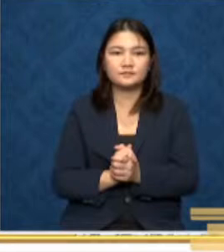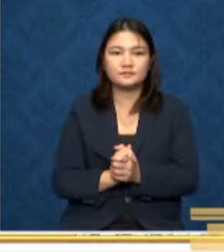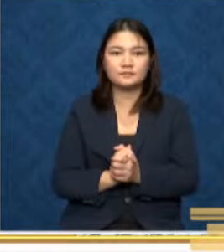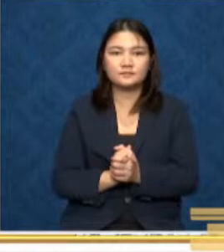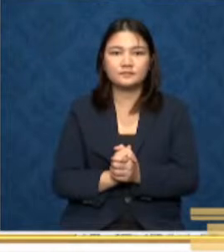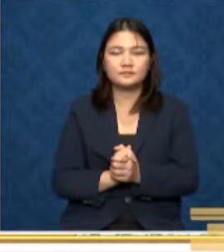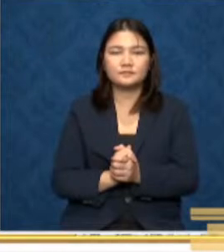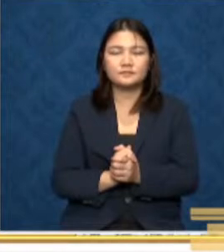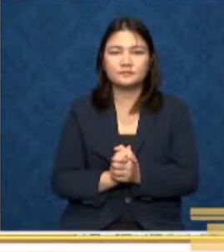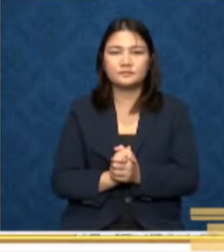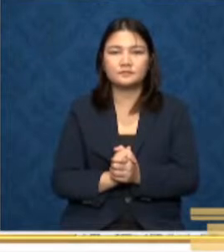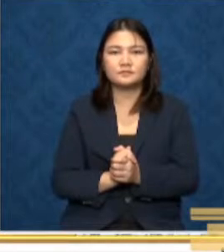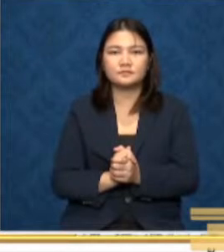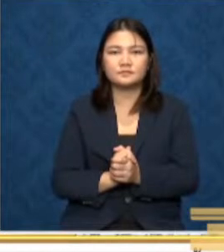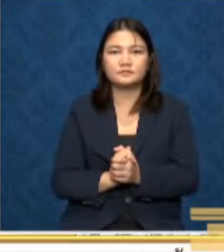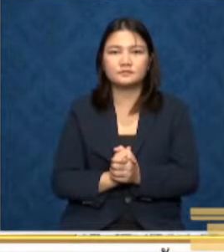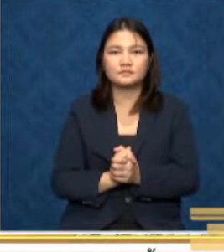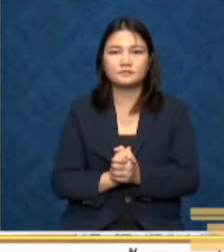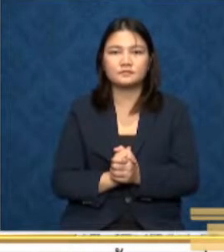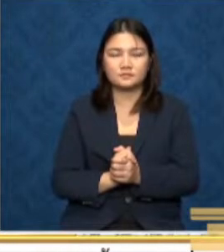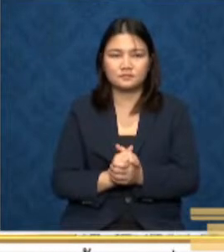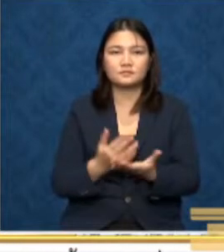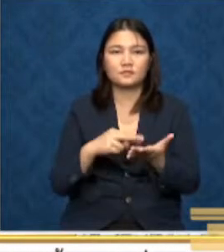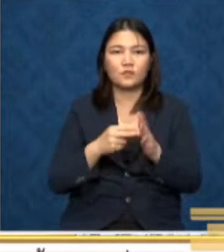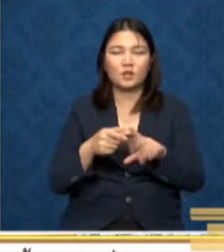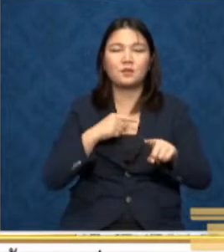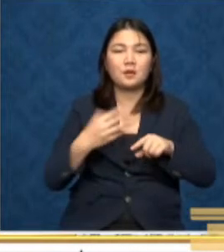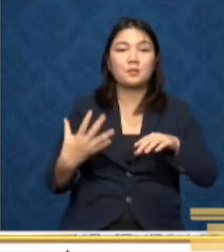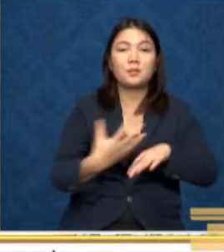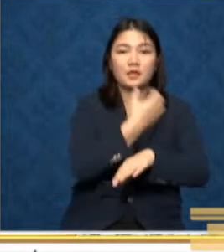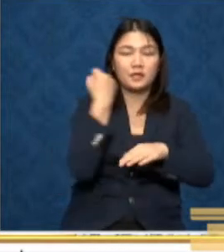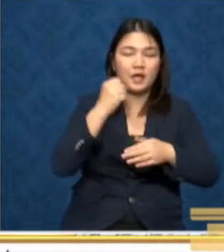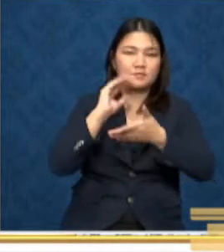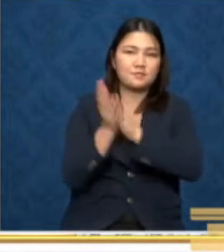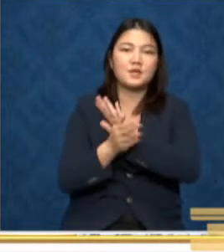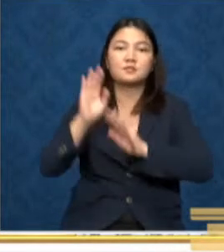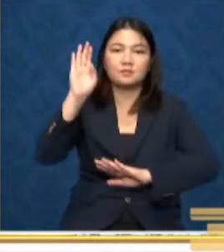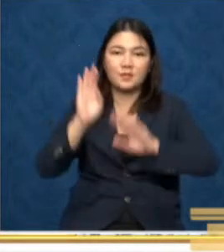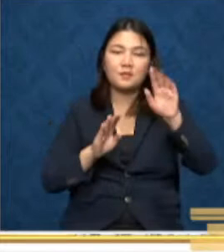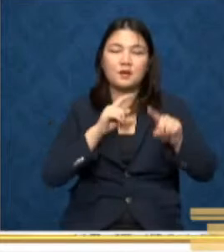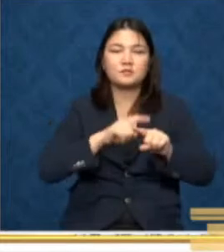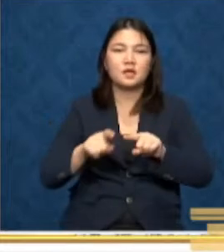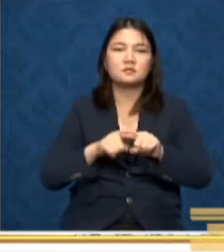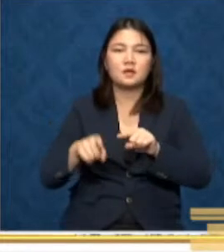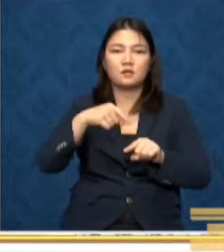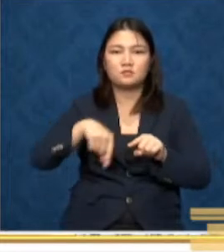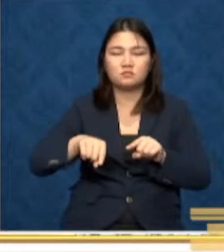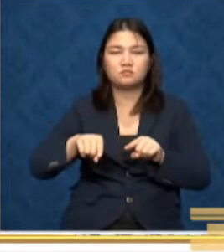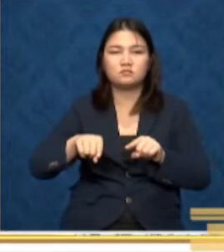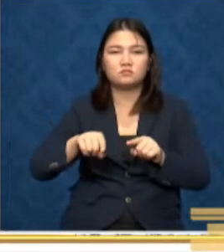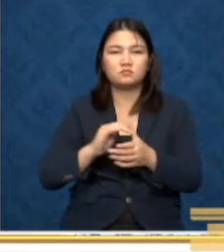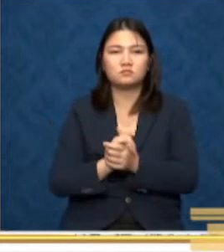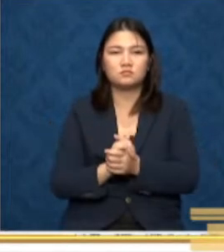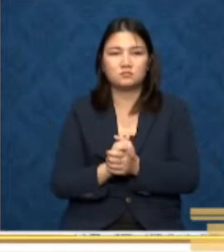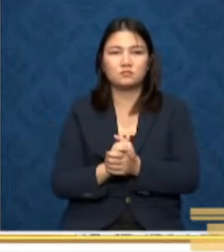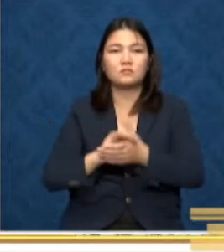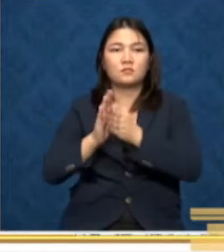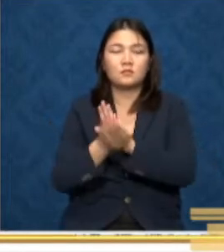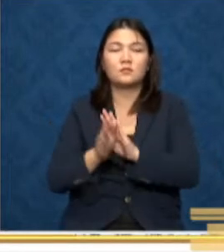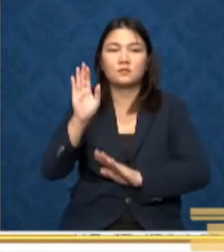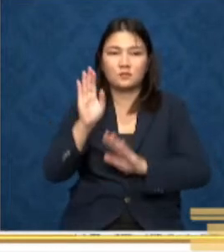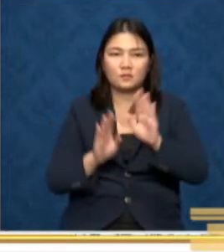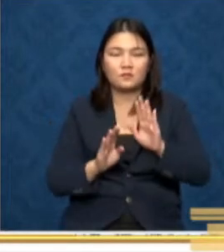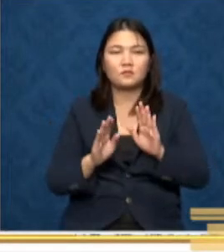ในช่วงเปลี่ยนผ่านของระบบการปกครองที่เป็นเผด็จการหรือสังคมในช่วงความขัดแย้งที่จะเปลี่ยนไปเป็นการระบบประชาธิปไตย